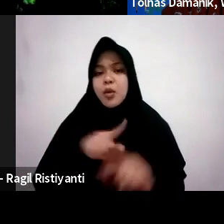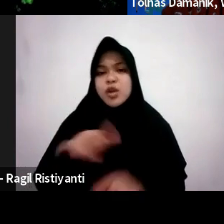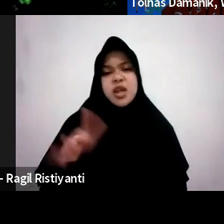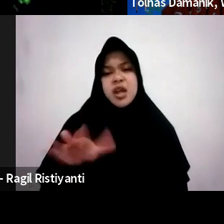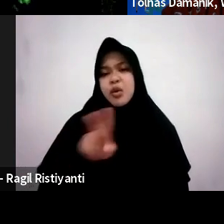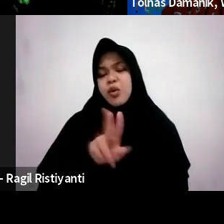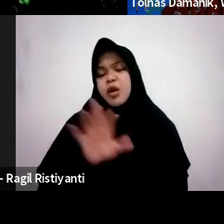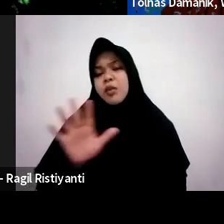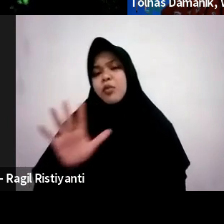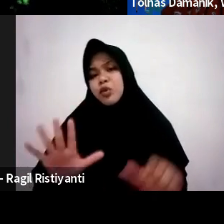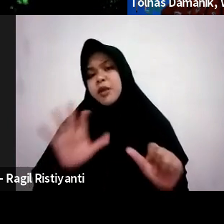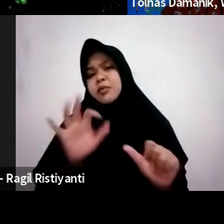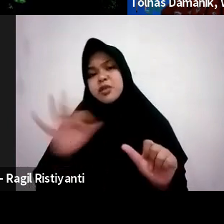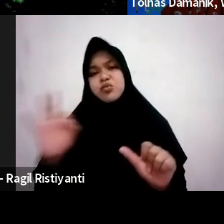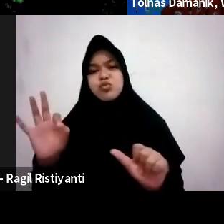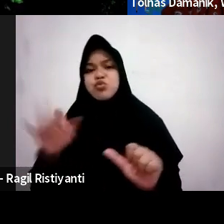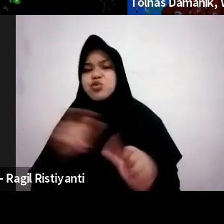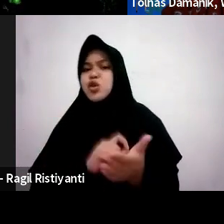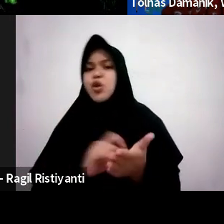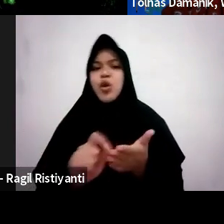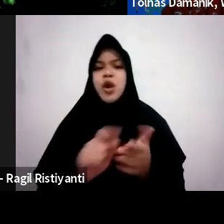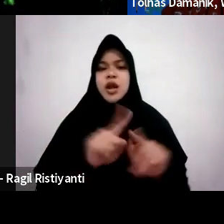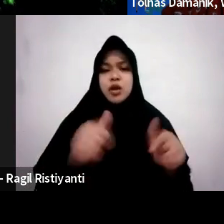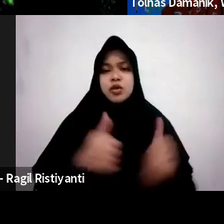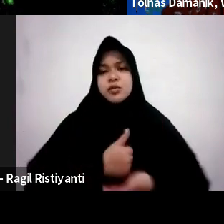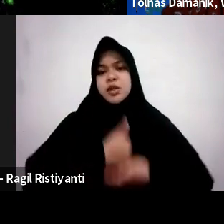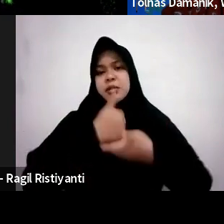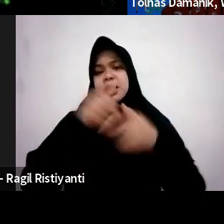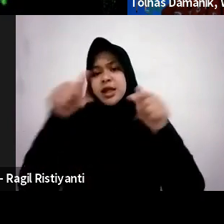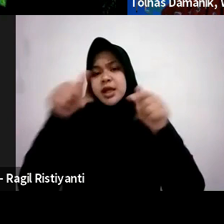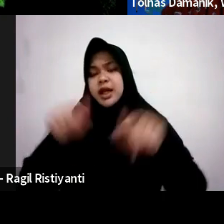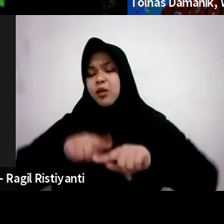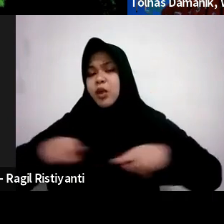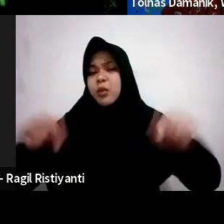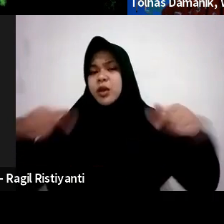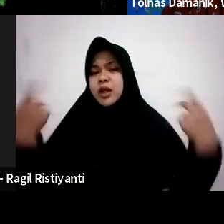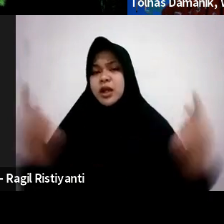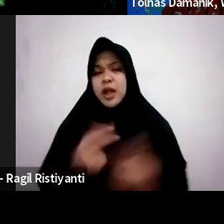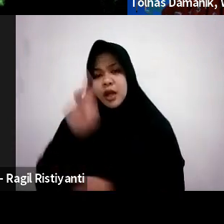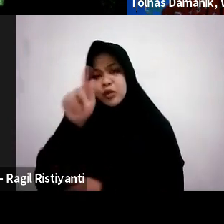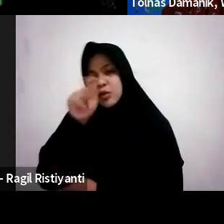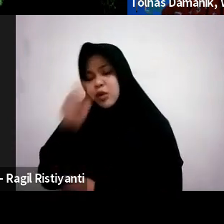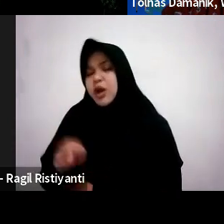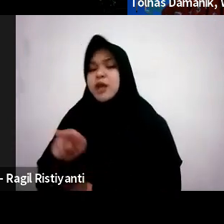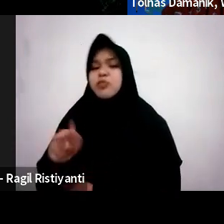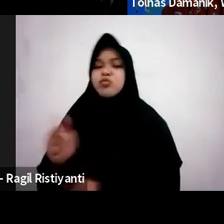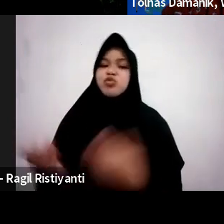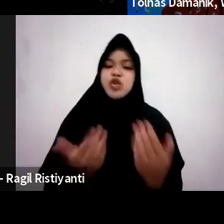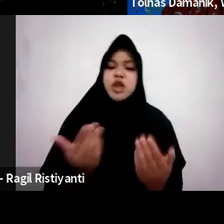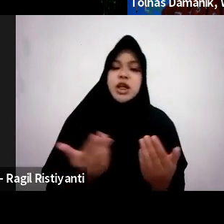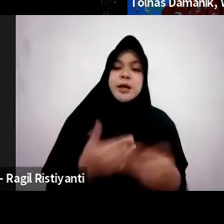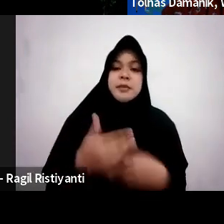26000 sekolah kita mesti mengapresiasi ini saya kira walaupun kita juga mengakui bahwa mungkin dalam